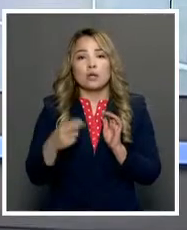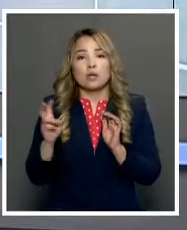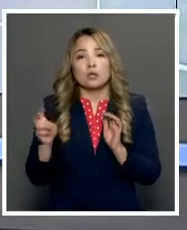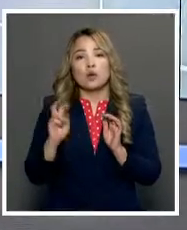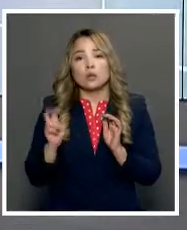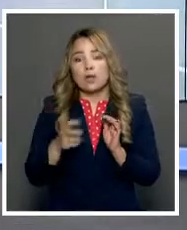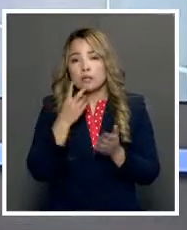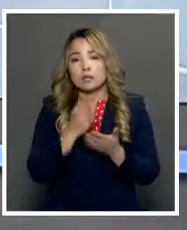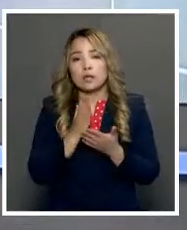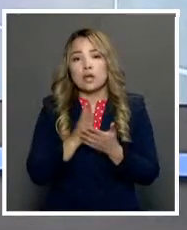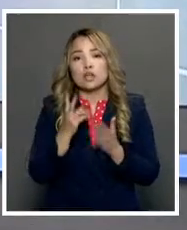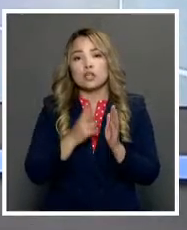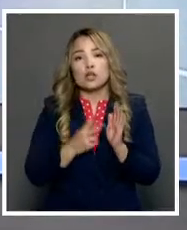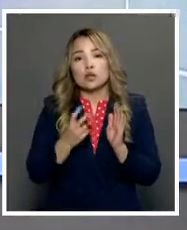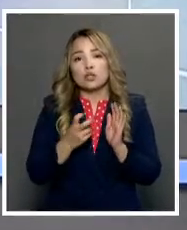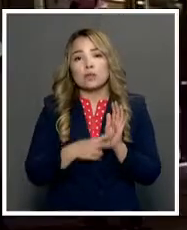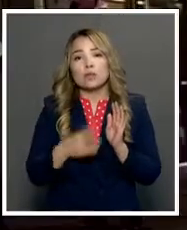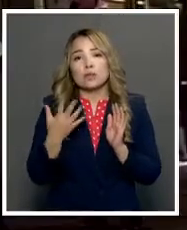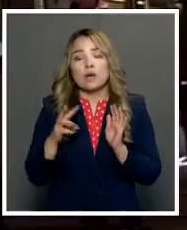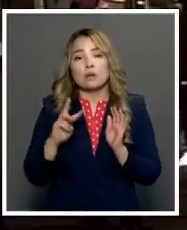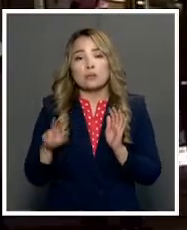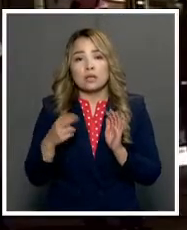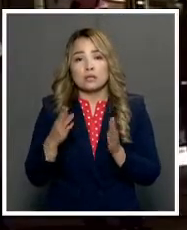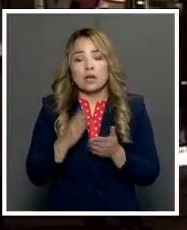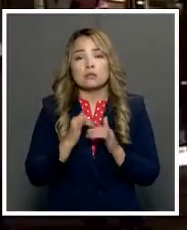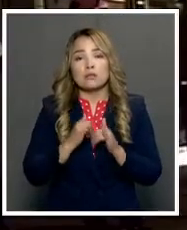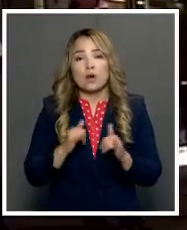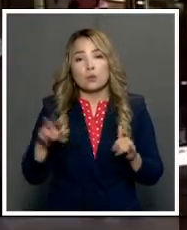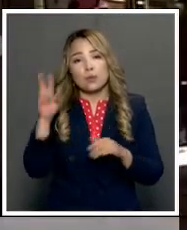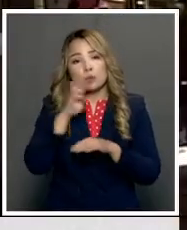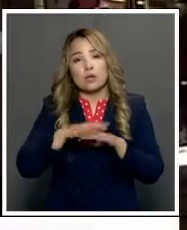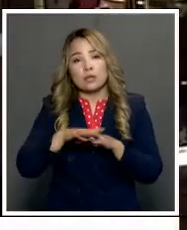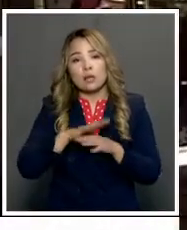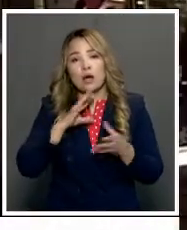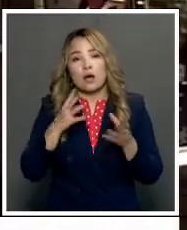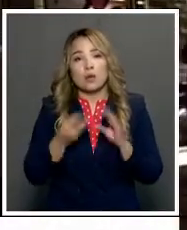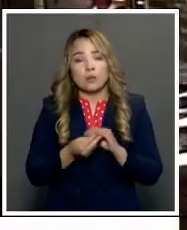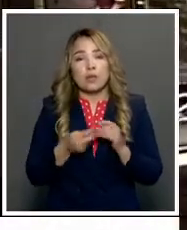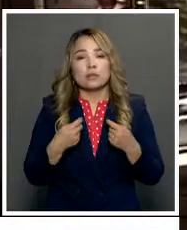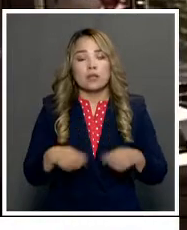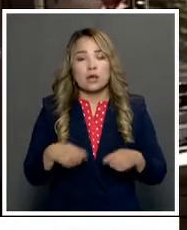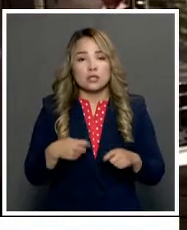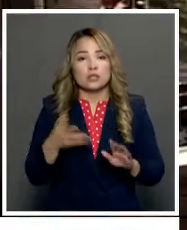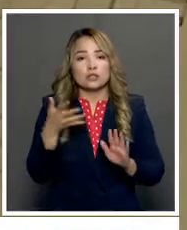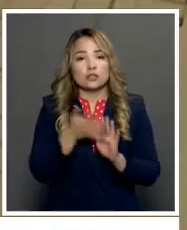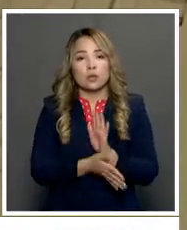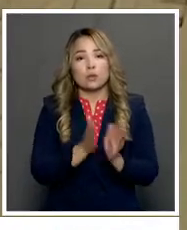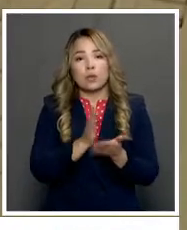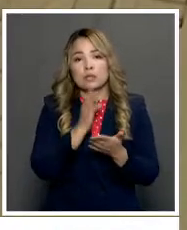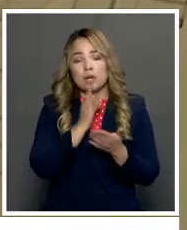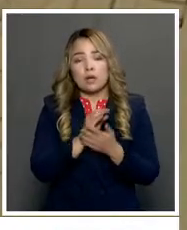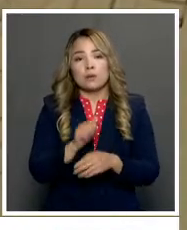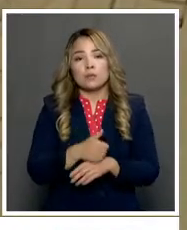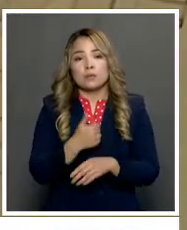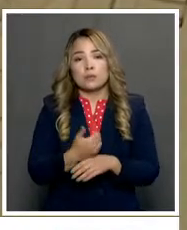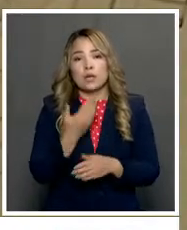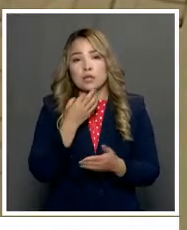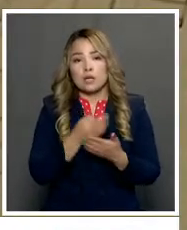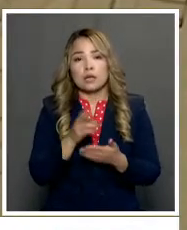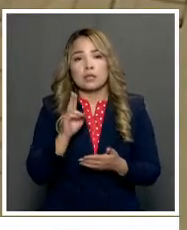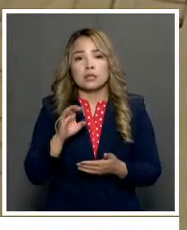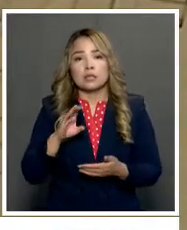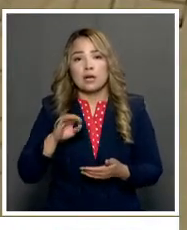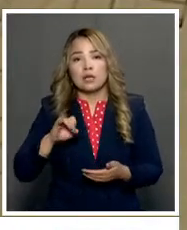Бұл қаражаттың 275 миллиарды дамушы елдер мен қалыптасушы нарықтарға жұмсалмақ. Мұны осы ұйымның басшысы